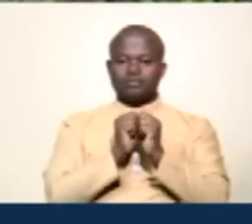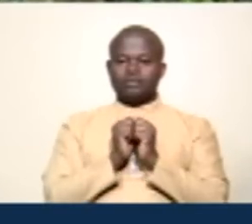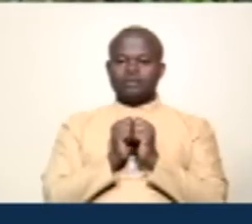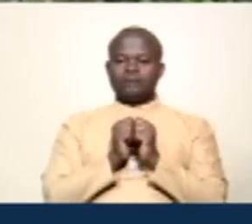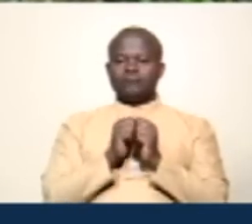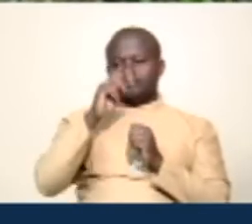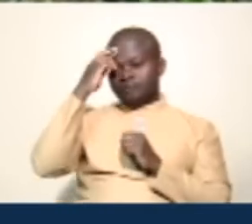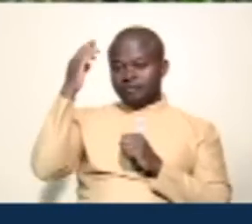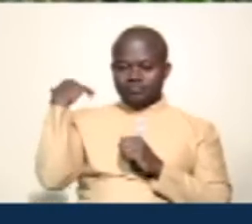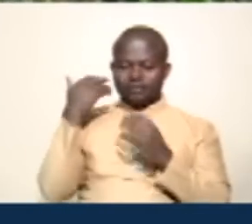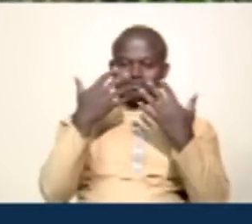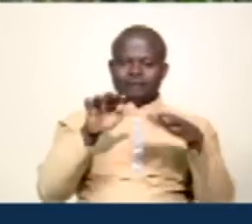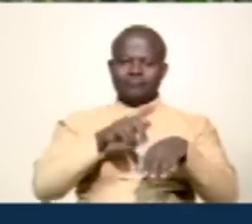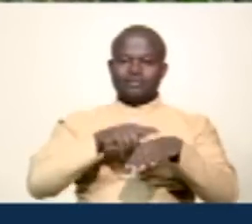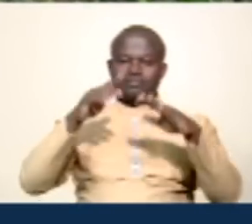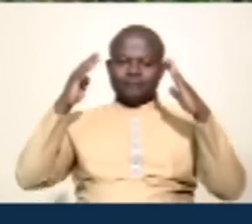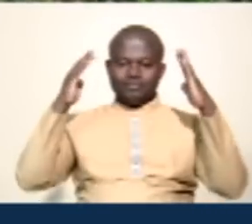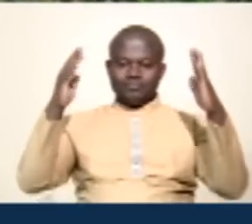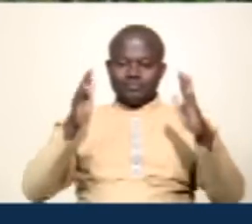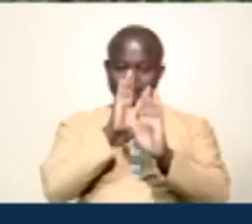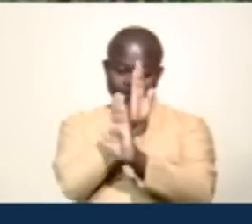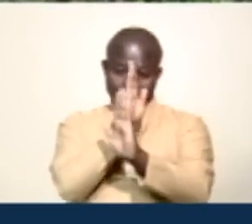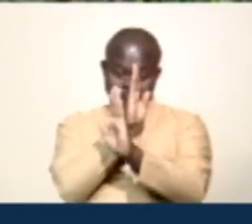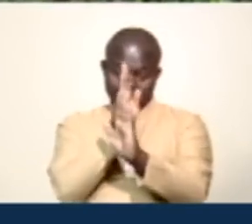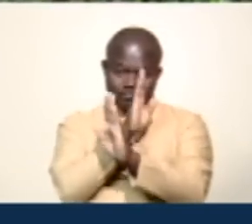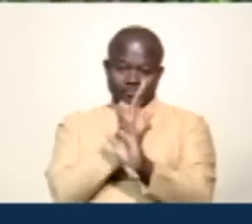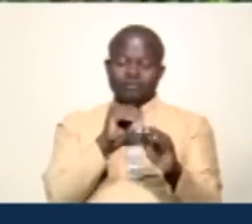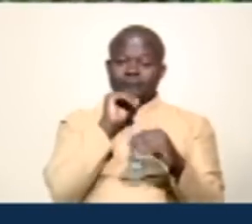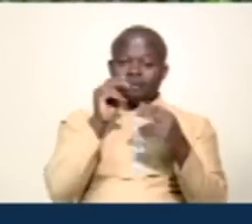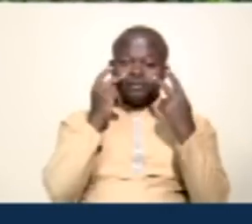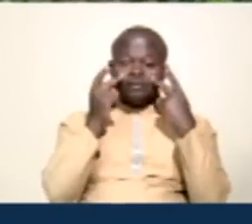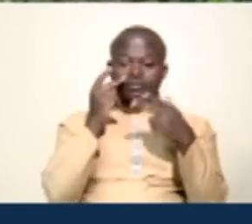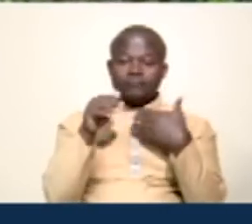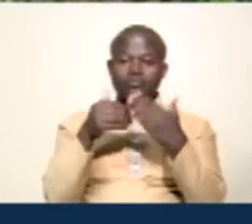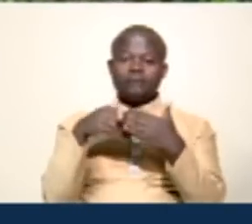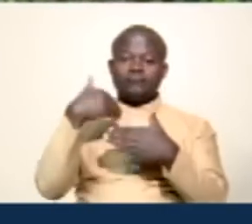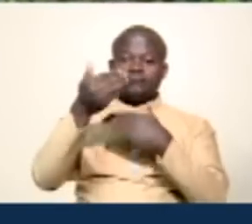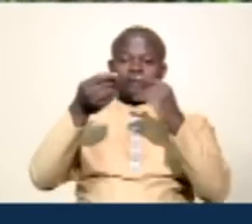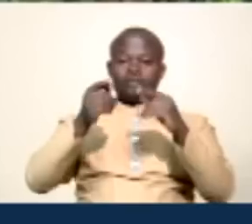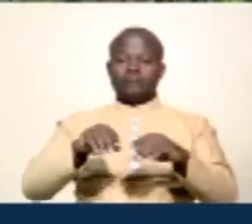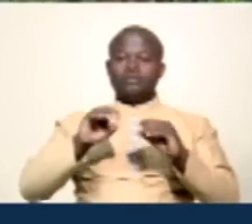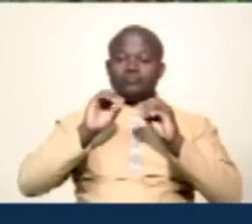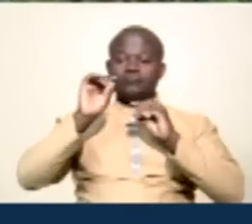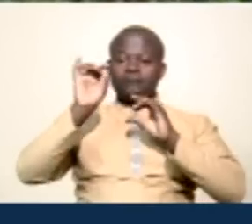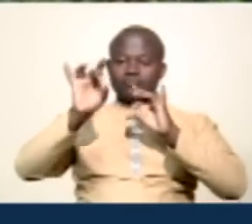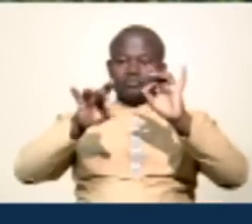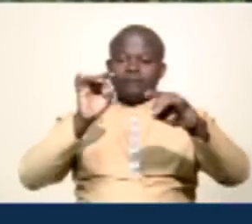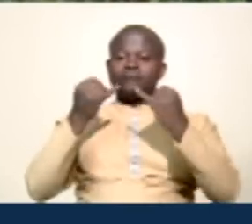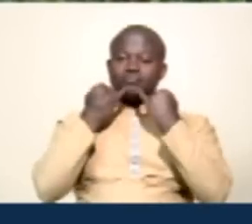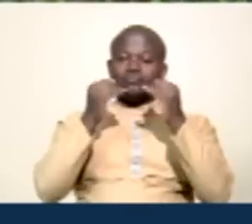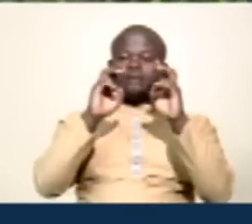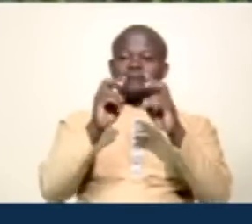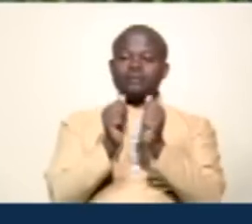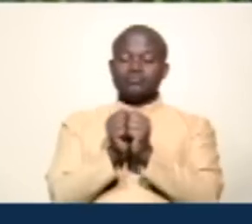hari hashize igihe kinini barihishe batababona none haza kubaho propaganda yo kubabwira